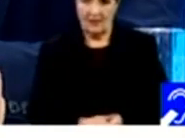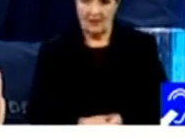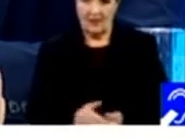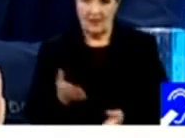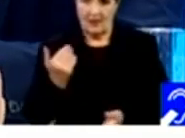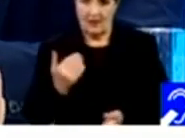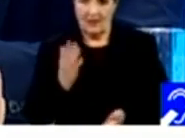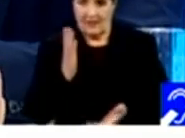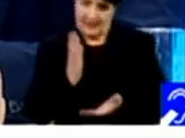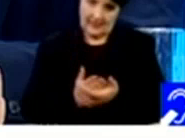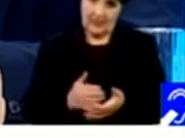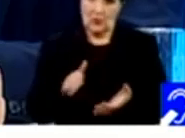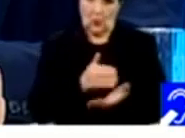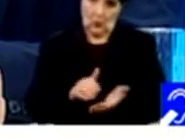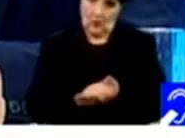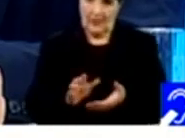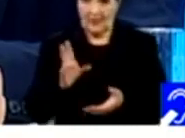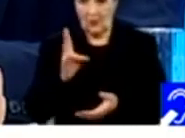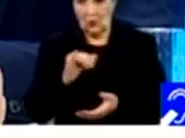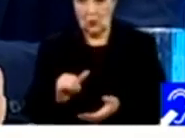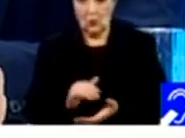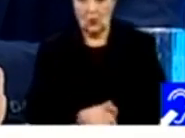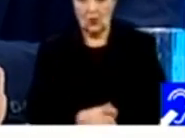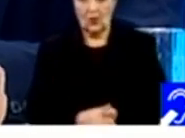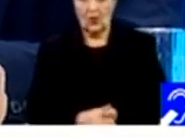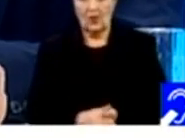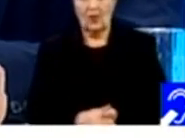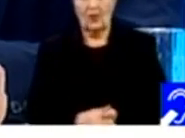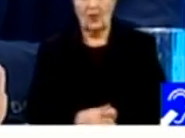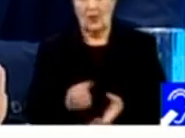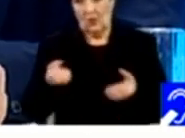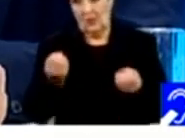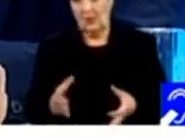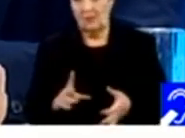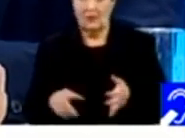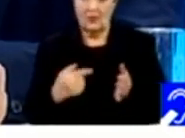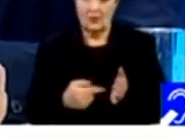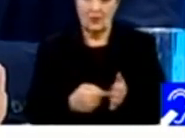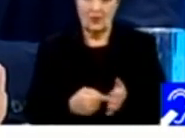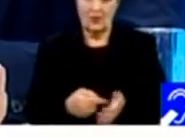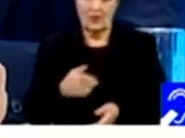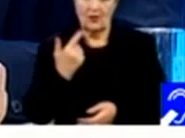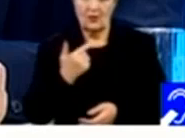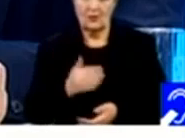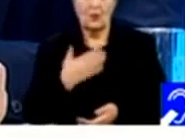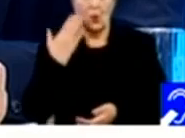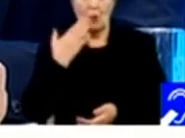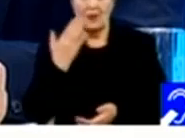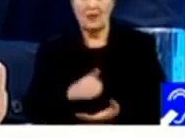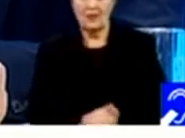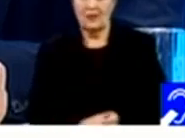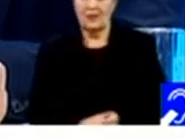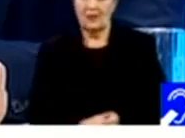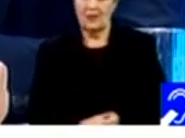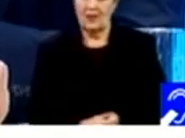Haideți să vă întreb, sunteți unioniști sau nu? Domnule Ciobanu... O întrebare simplă, sunteți sau nu sunteți unioniști? Eu sunt român.